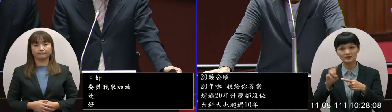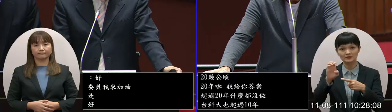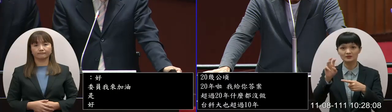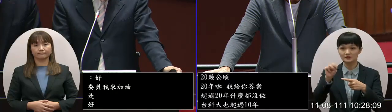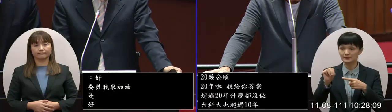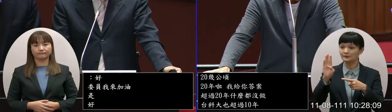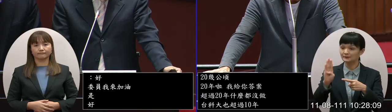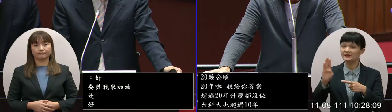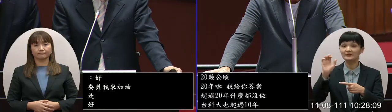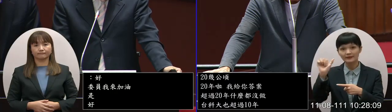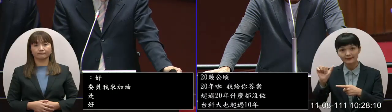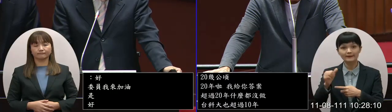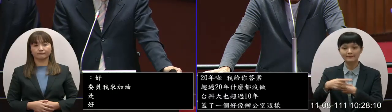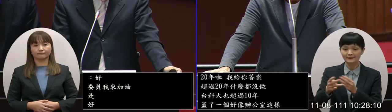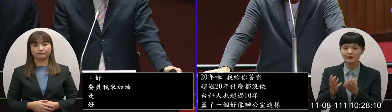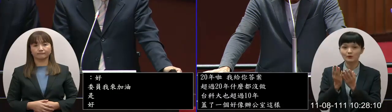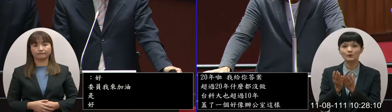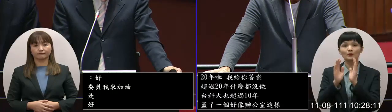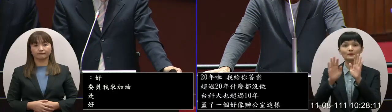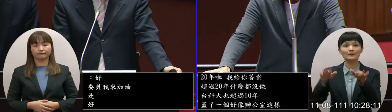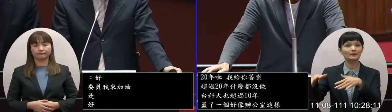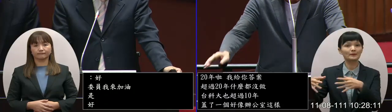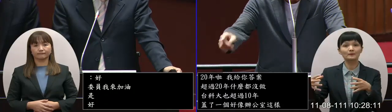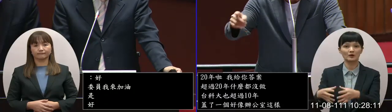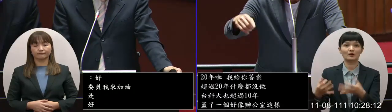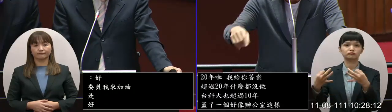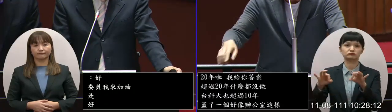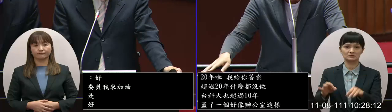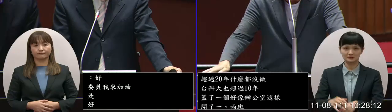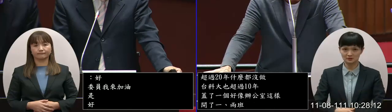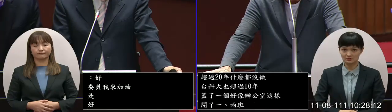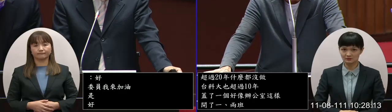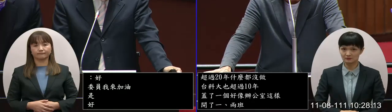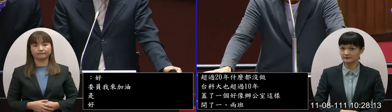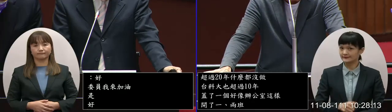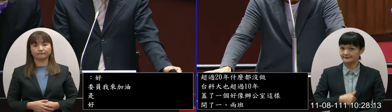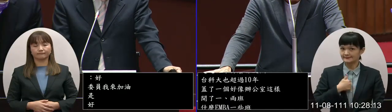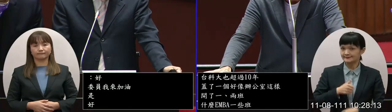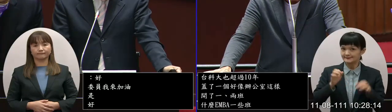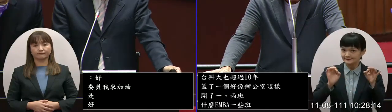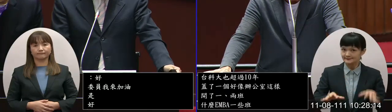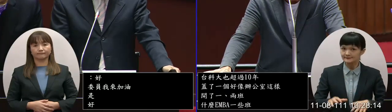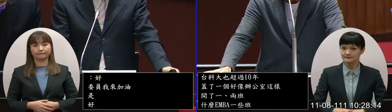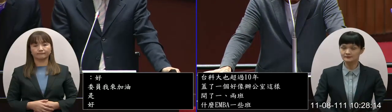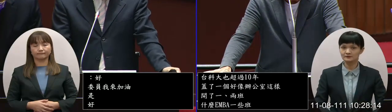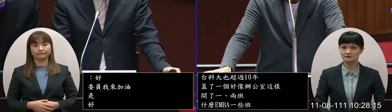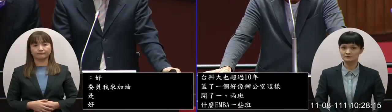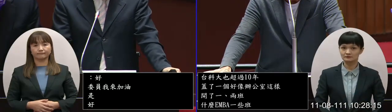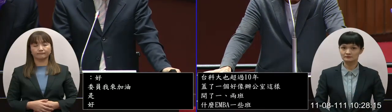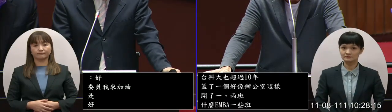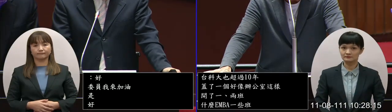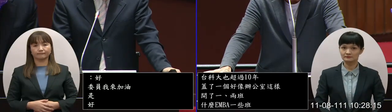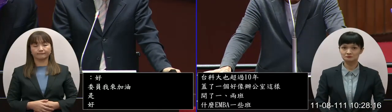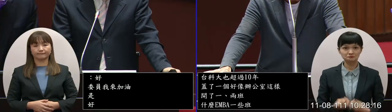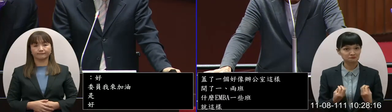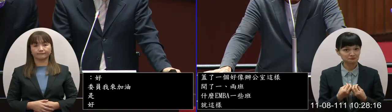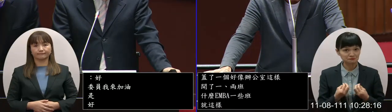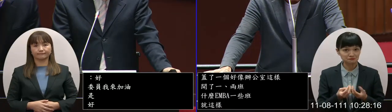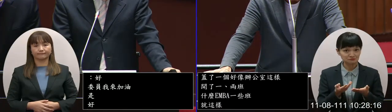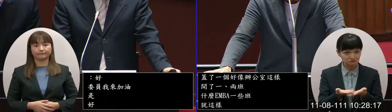呐、啊，啊，就这样，这个国家资源的浪费了。 啊，要怎么